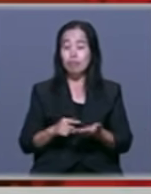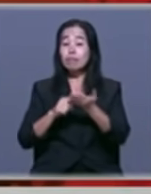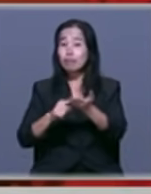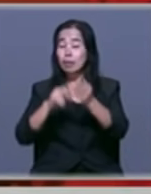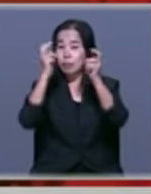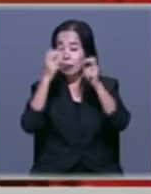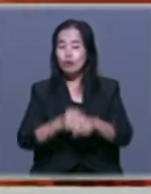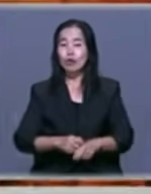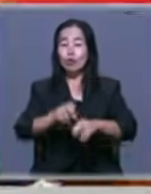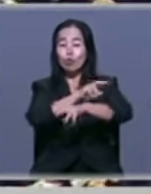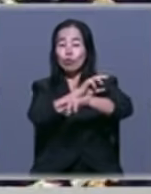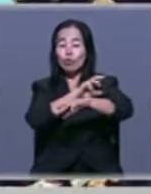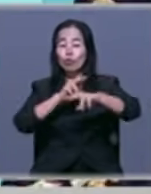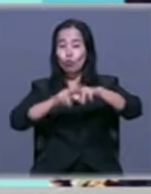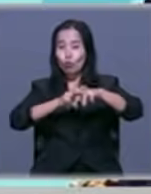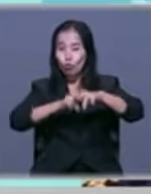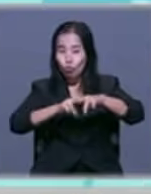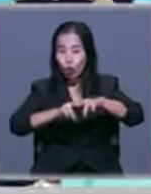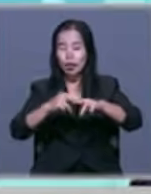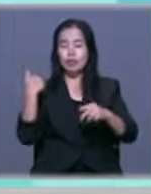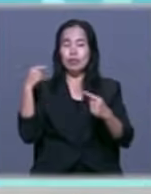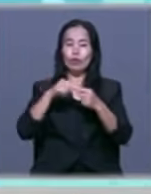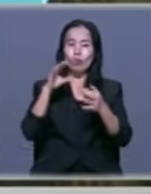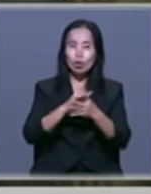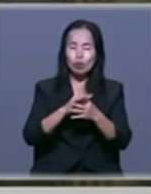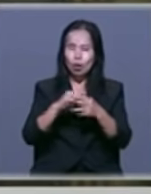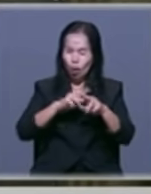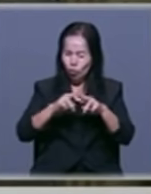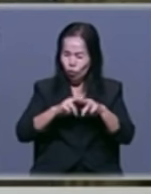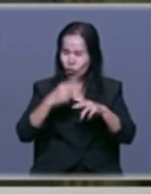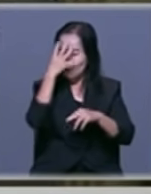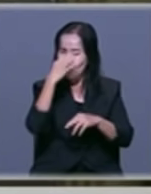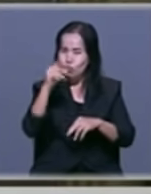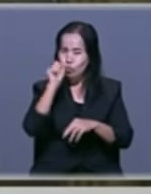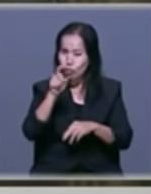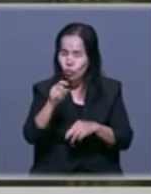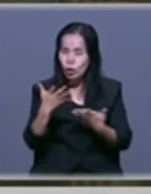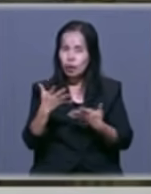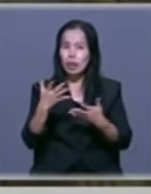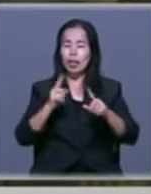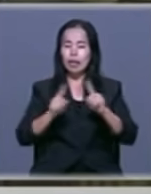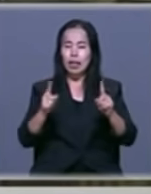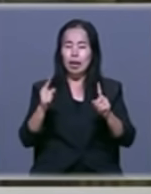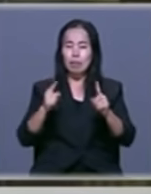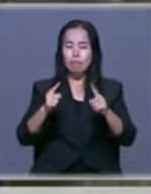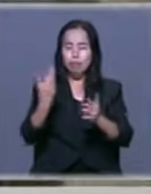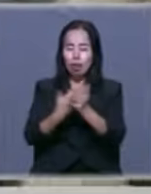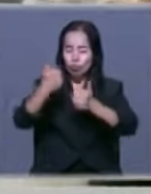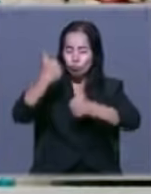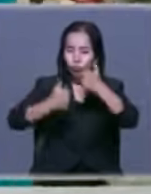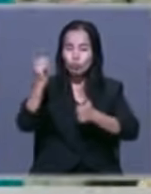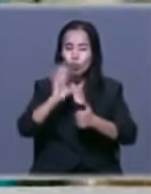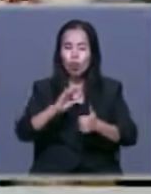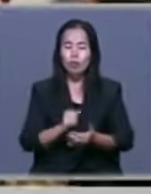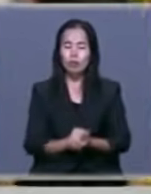ไฟแห่งประเทศไทยได้กำหนดให้เครือ CP ได้รับสิทธิ์ให้ดำเนินโครงการรถไฟความเร็วสูงเฟส2โดยไม่ต้องมีการประมูล